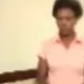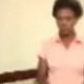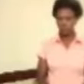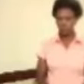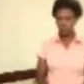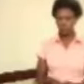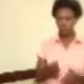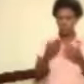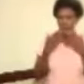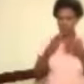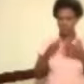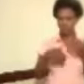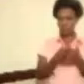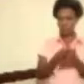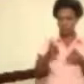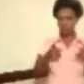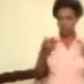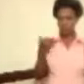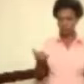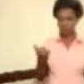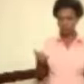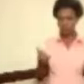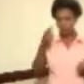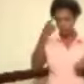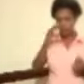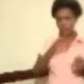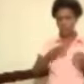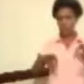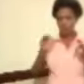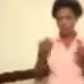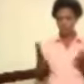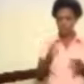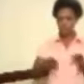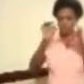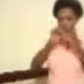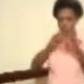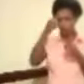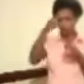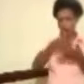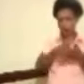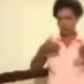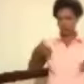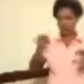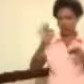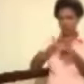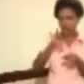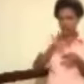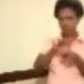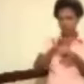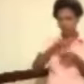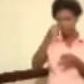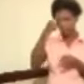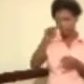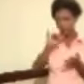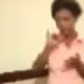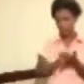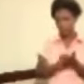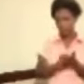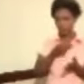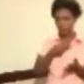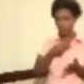Merci tout le monde. Et nous dit jeudi à son émission très spéciale que nous gagnons. Alors, avant que même que nous-mêmes prenons